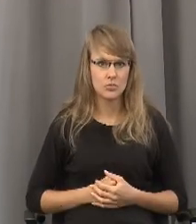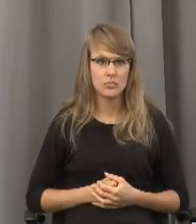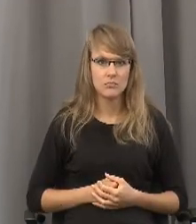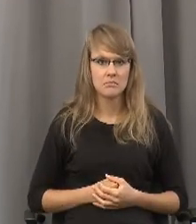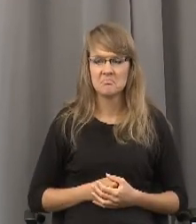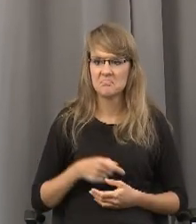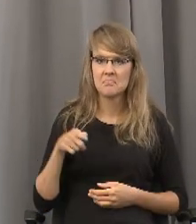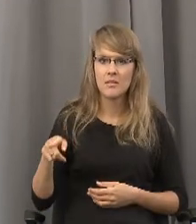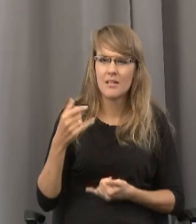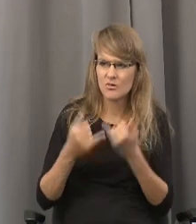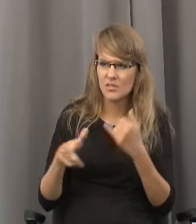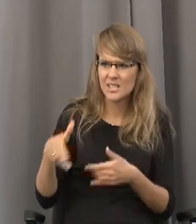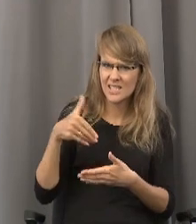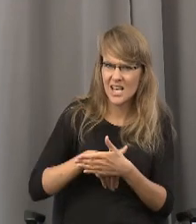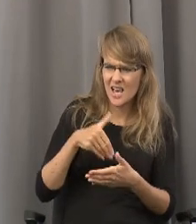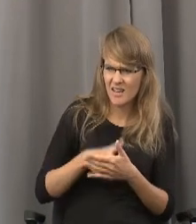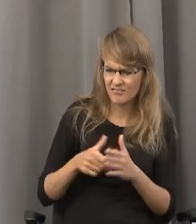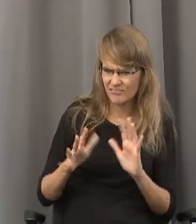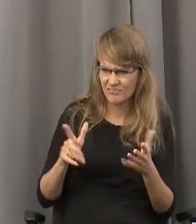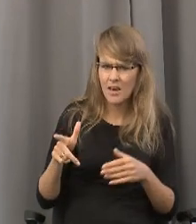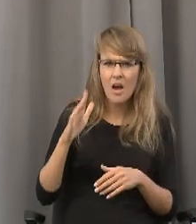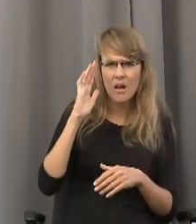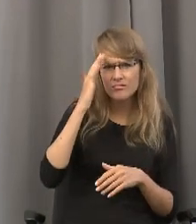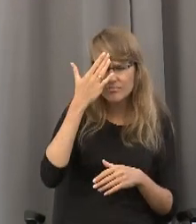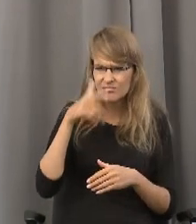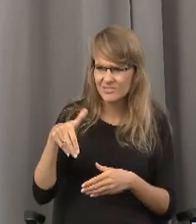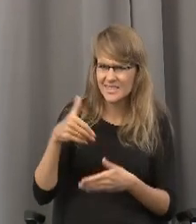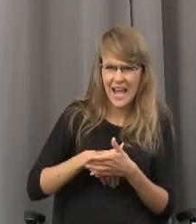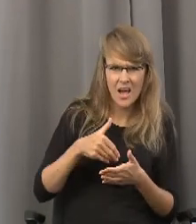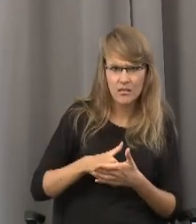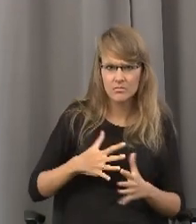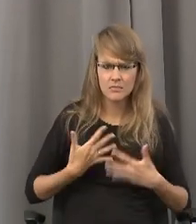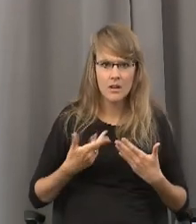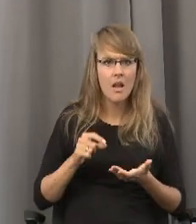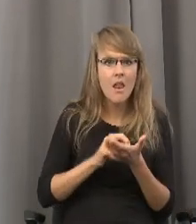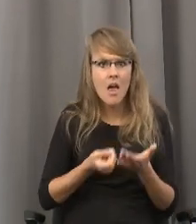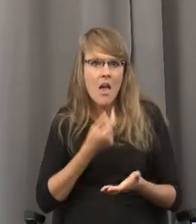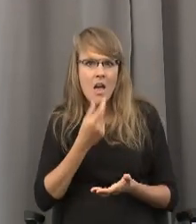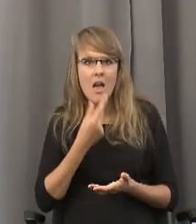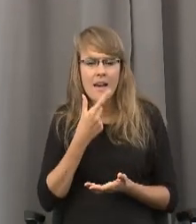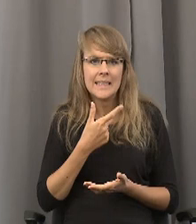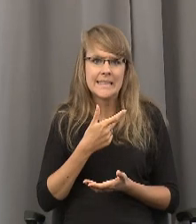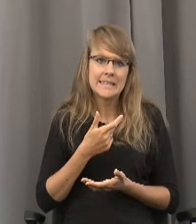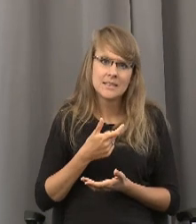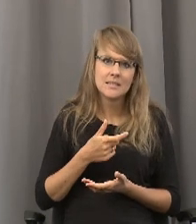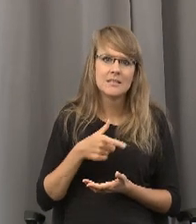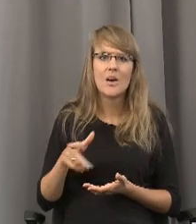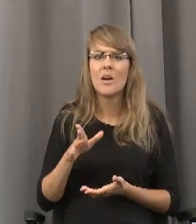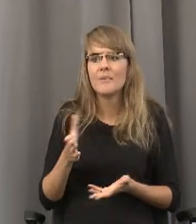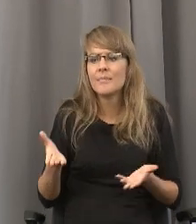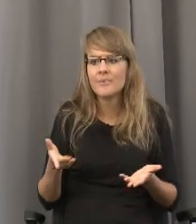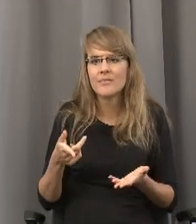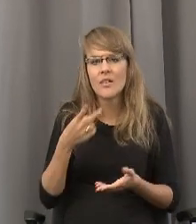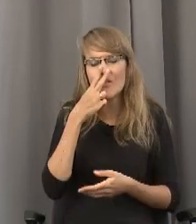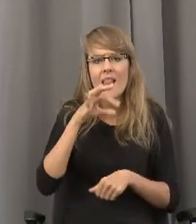przypadku zaburzeń zachowania w przebiegu otępienia każdego jest właściwie takim krzykiem